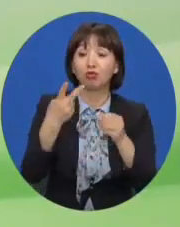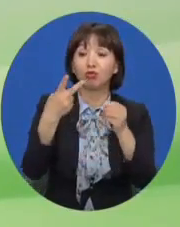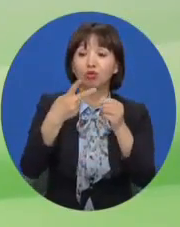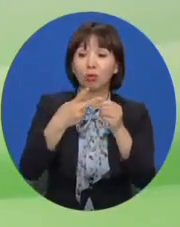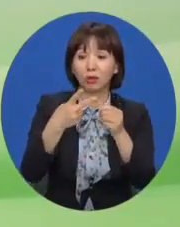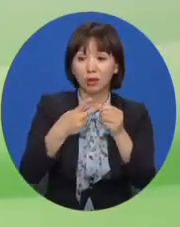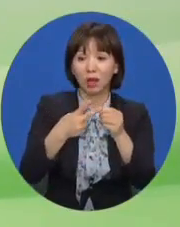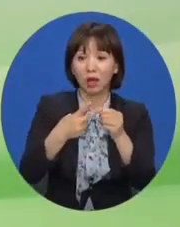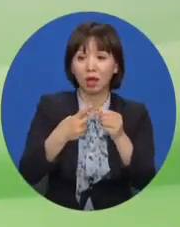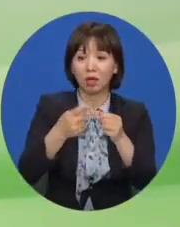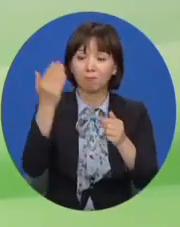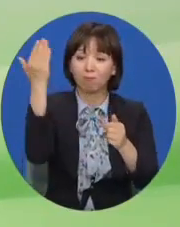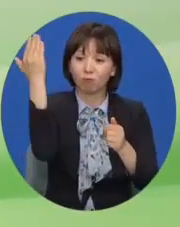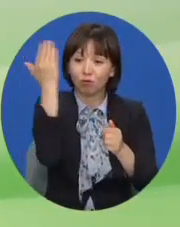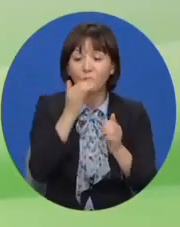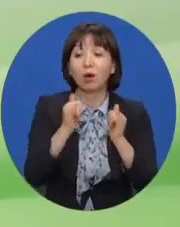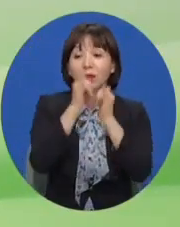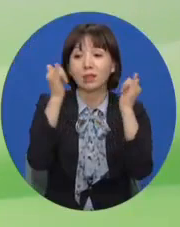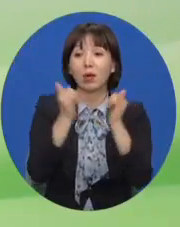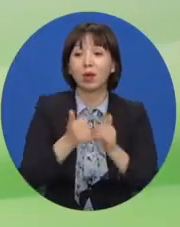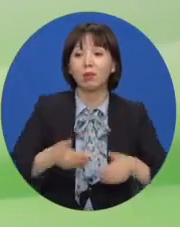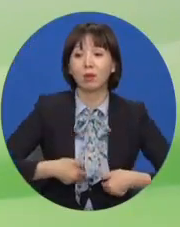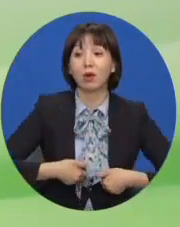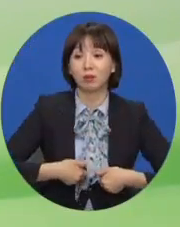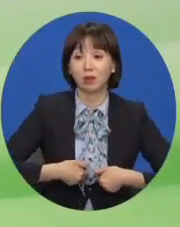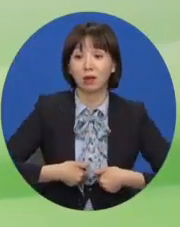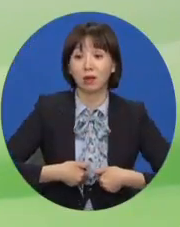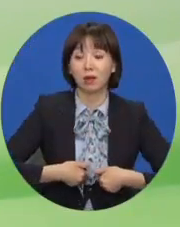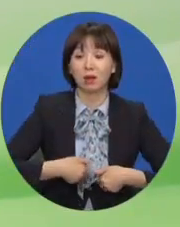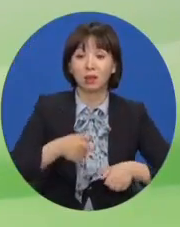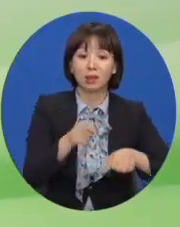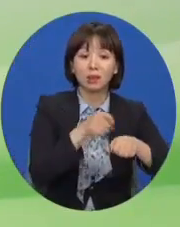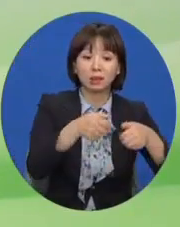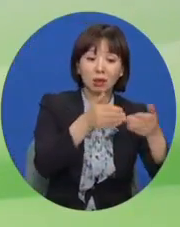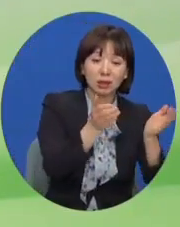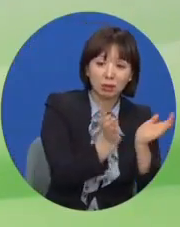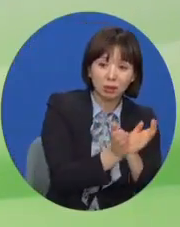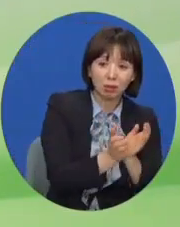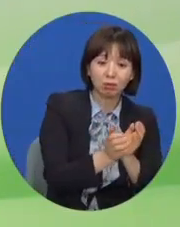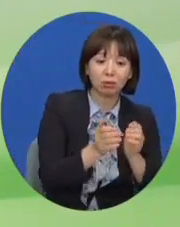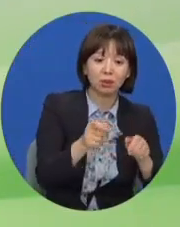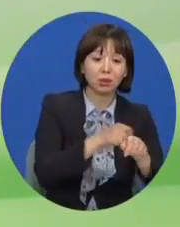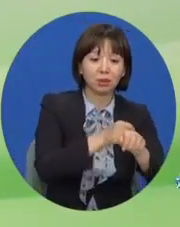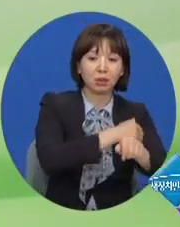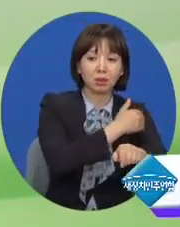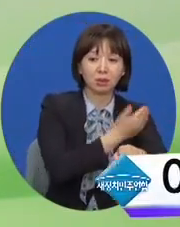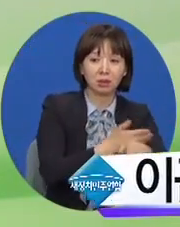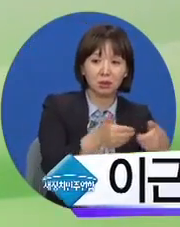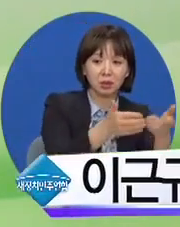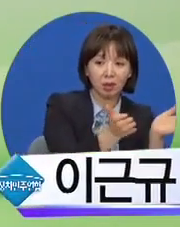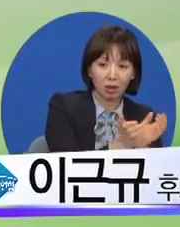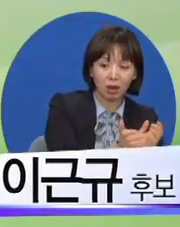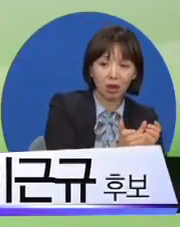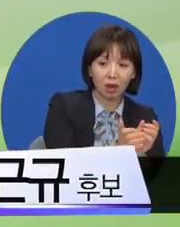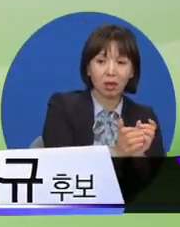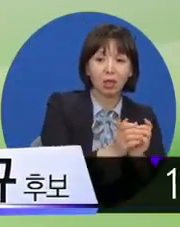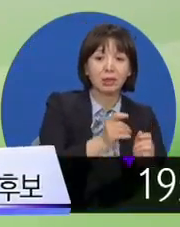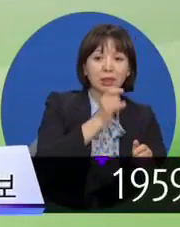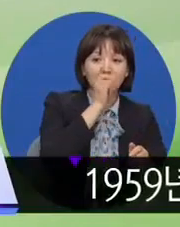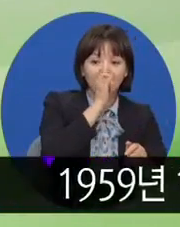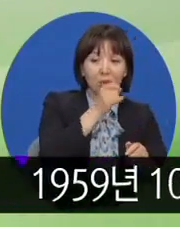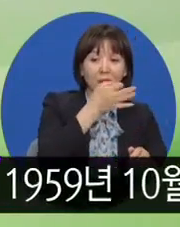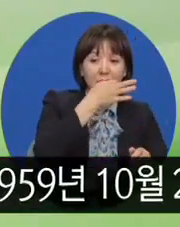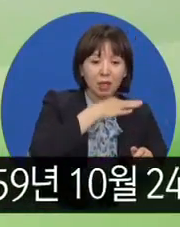번째는요, 투명한 사회를 만들어야 됩니다. 특정 집단과 특정 세력들이 지역의 개발 이익을 독점하는